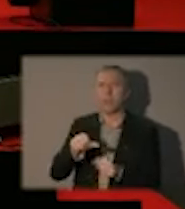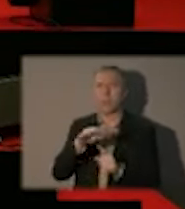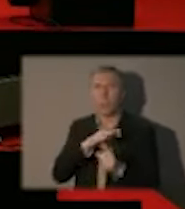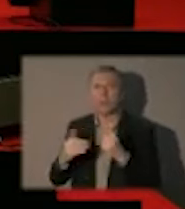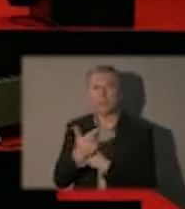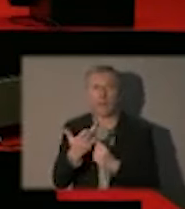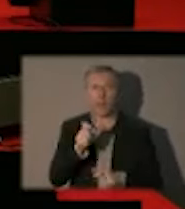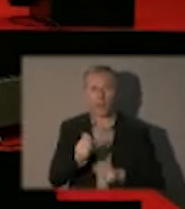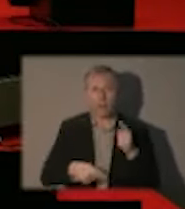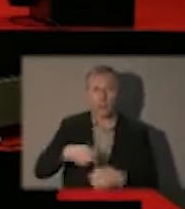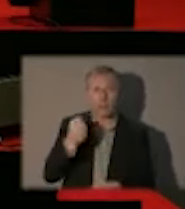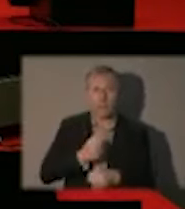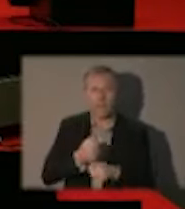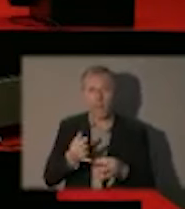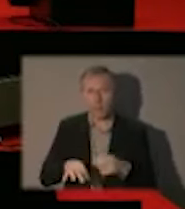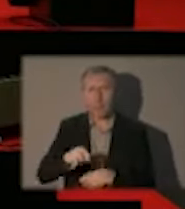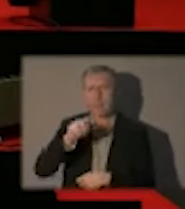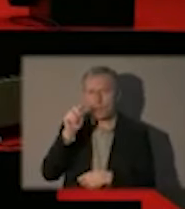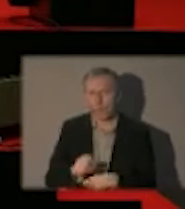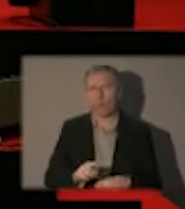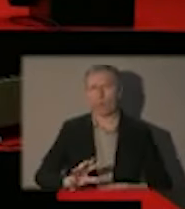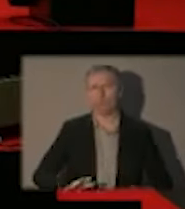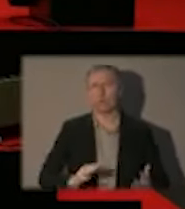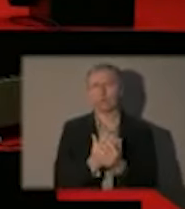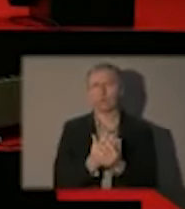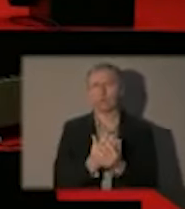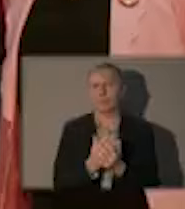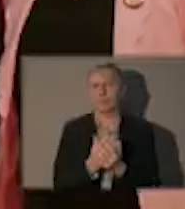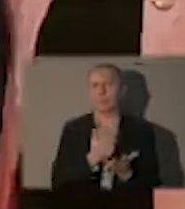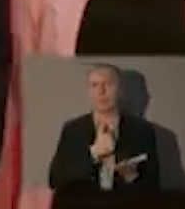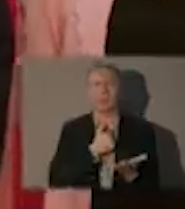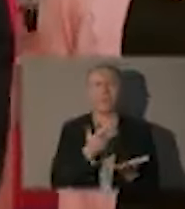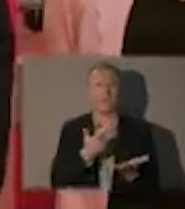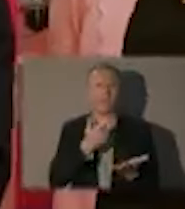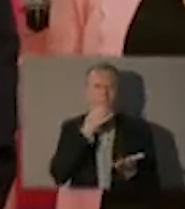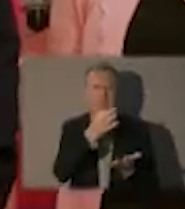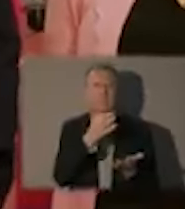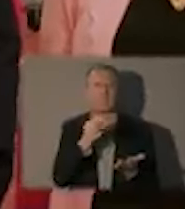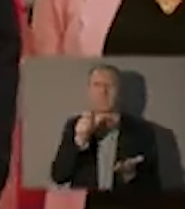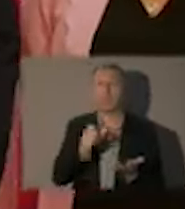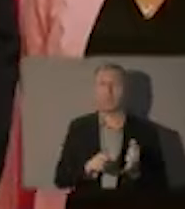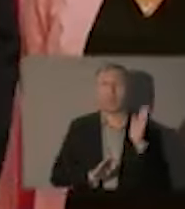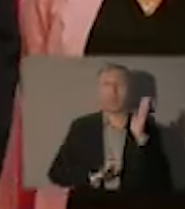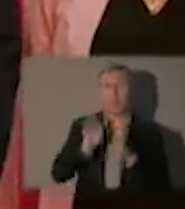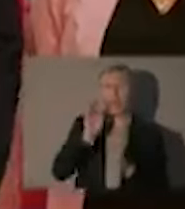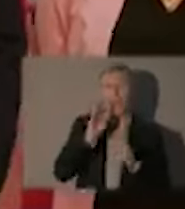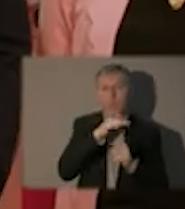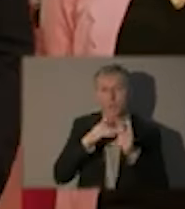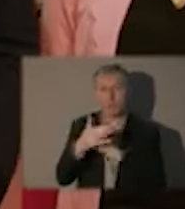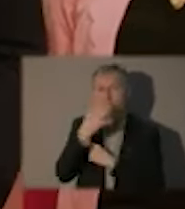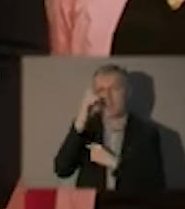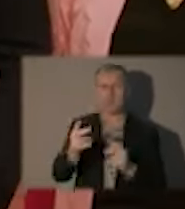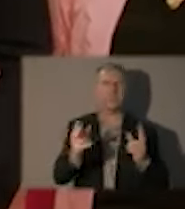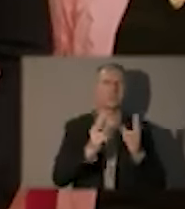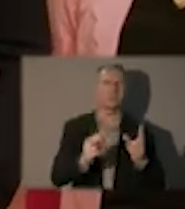les travailleurs de ce pays. Il faut réagir aussi, et je le dis quand j'entends un candidat social-démocrate qui explique